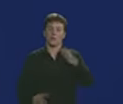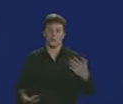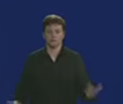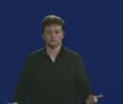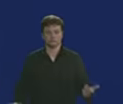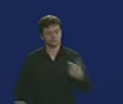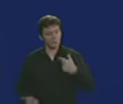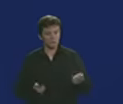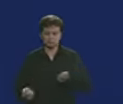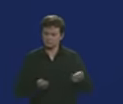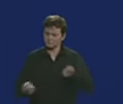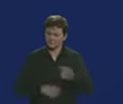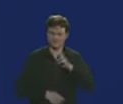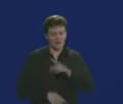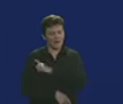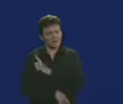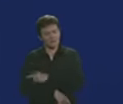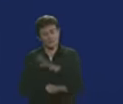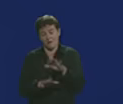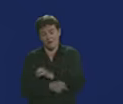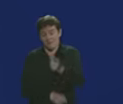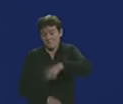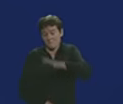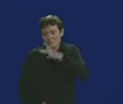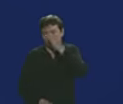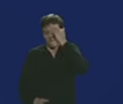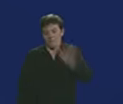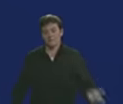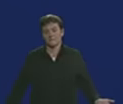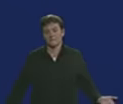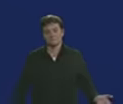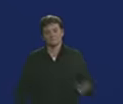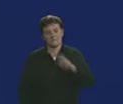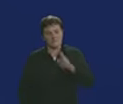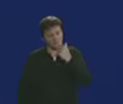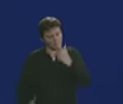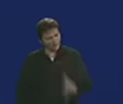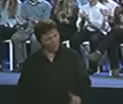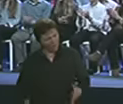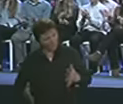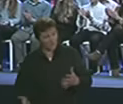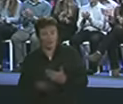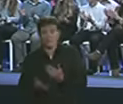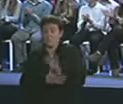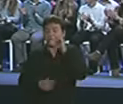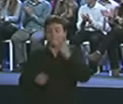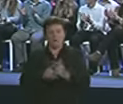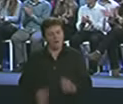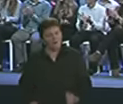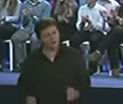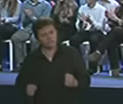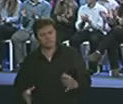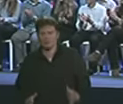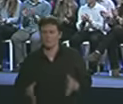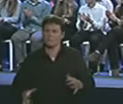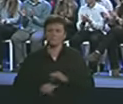la campagne, je la mène avec une énergie, si vous saviez. Je ne me suis jamais engagé avec tant